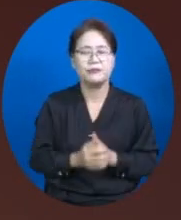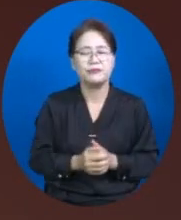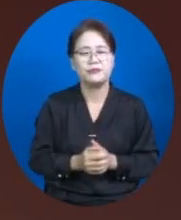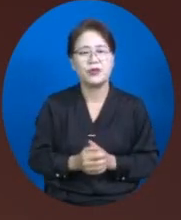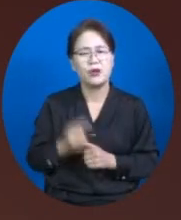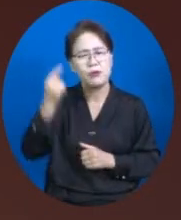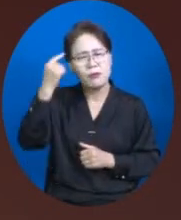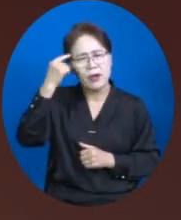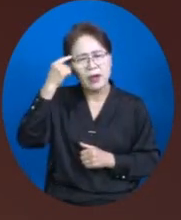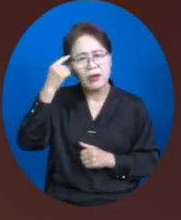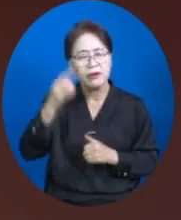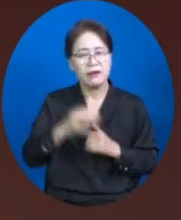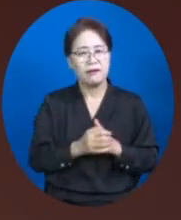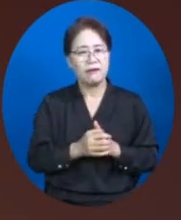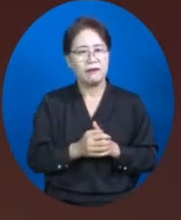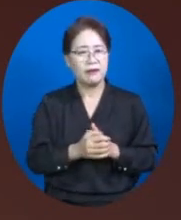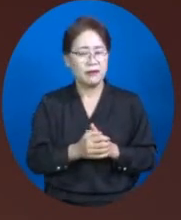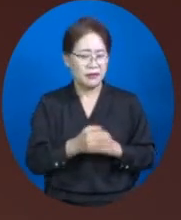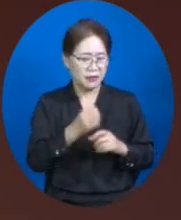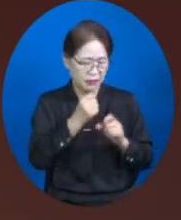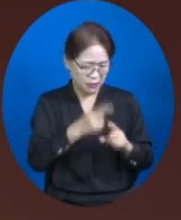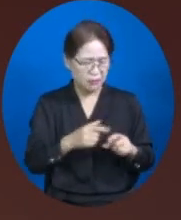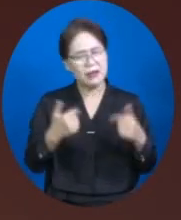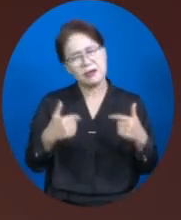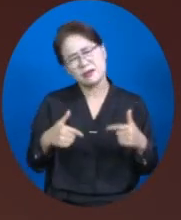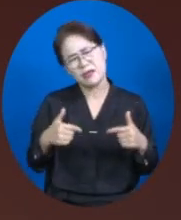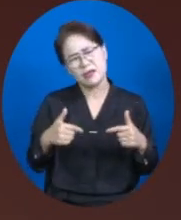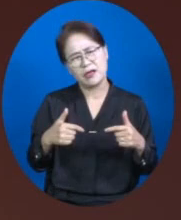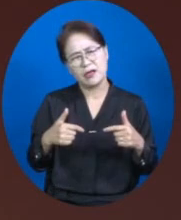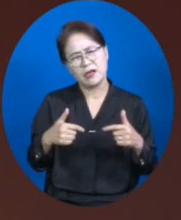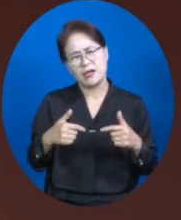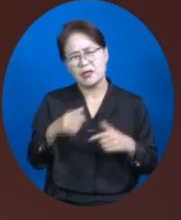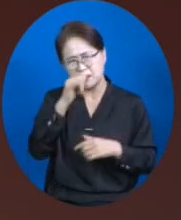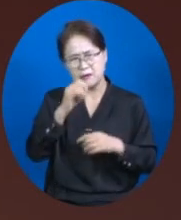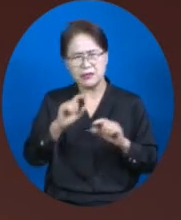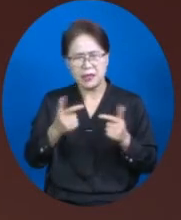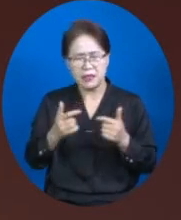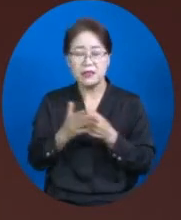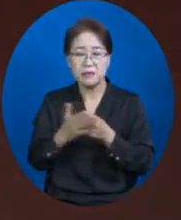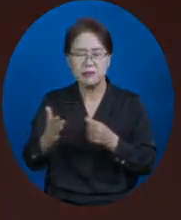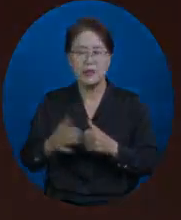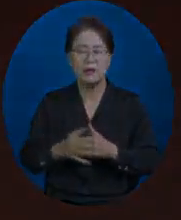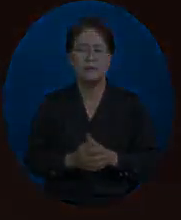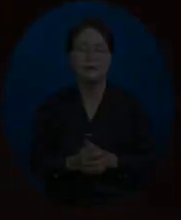왜냐하면 기회는 항상 주어지는 것이 아니기 때문이죠